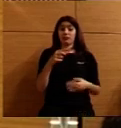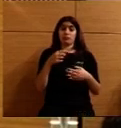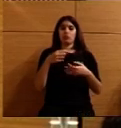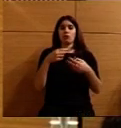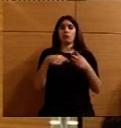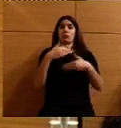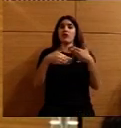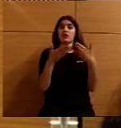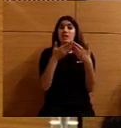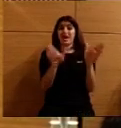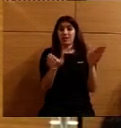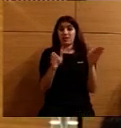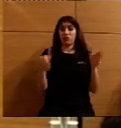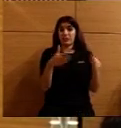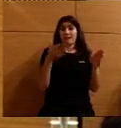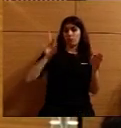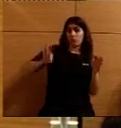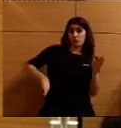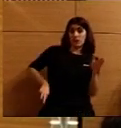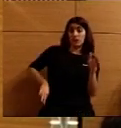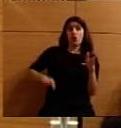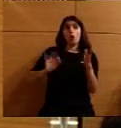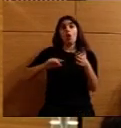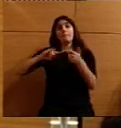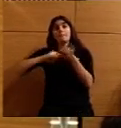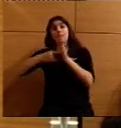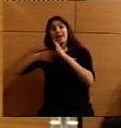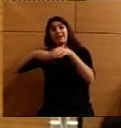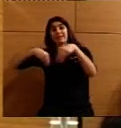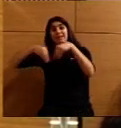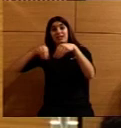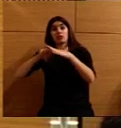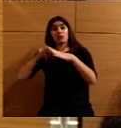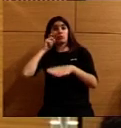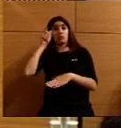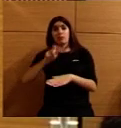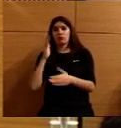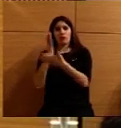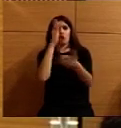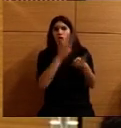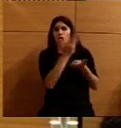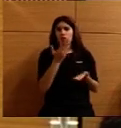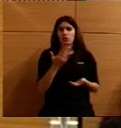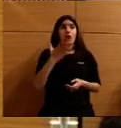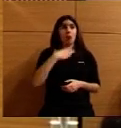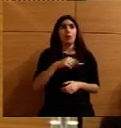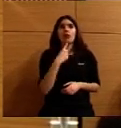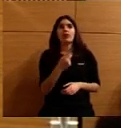oberts tant de la carrera professional con del Pla Estratègic de Recursos Humans. Senyor president, li podia